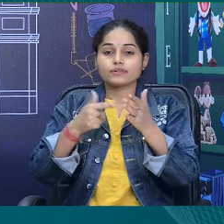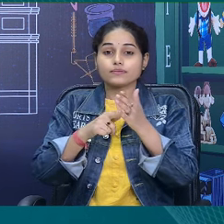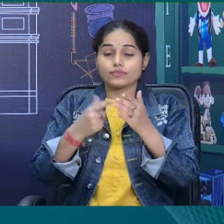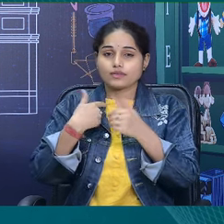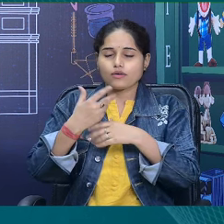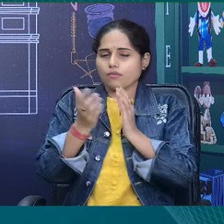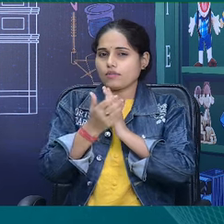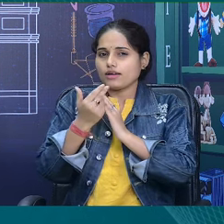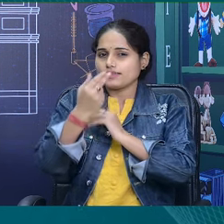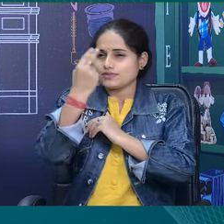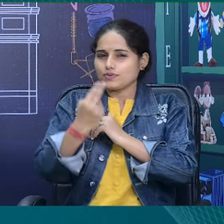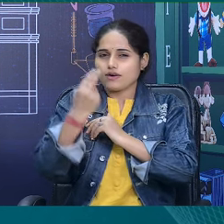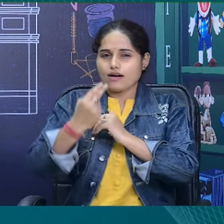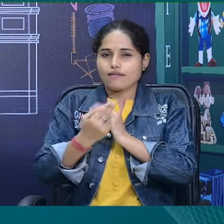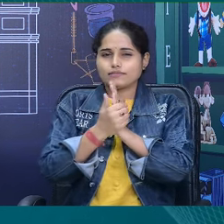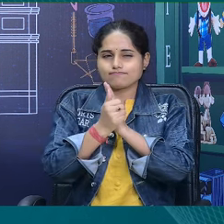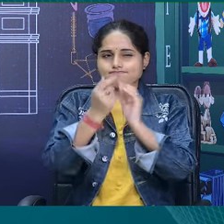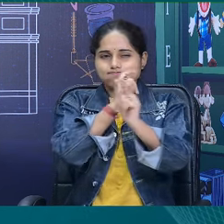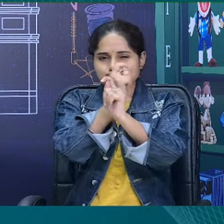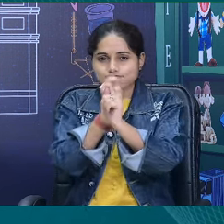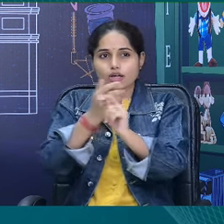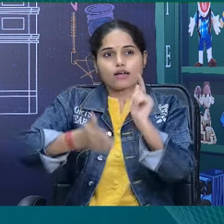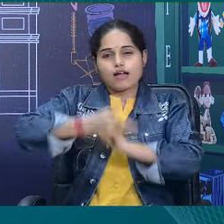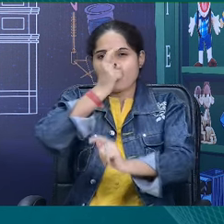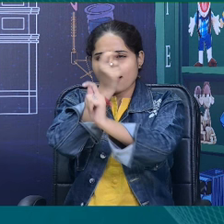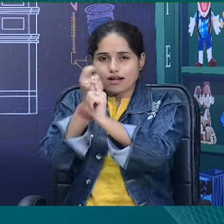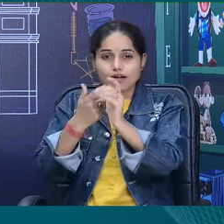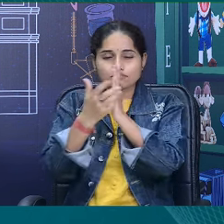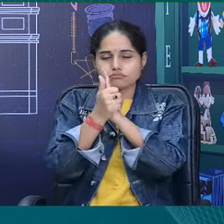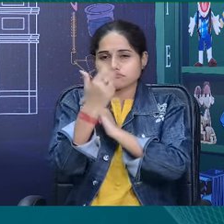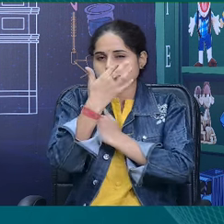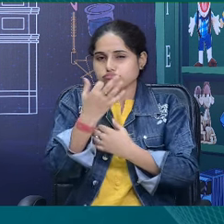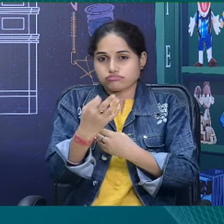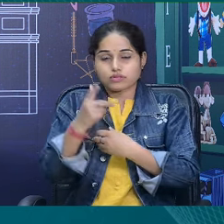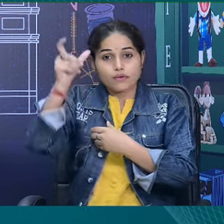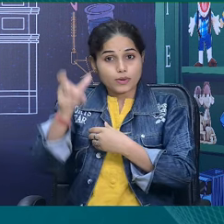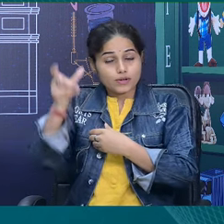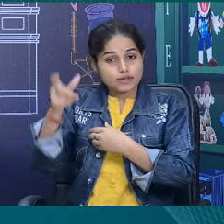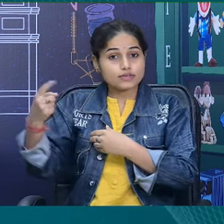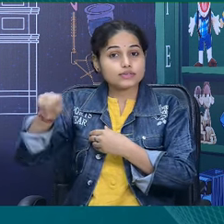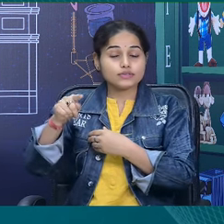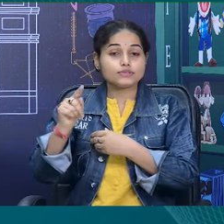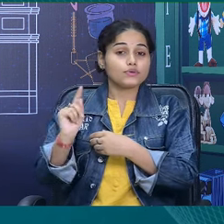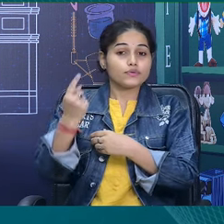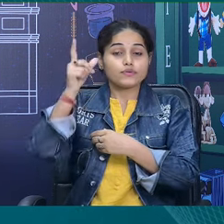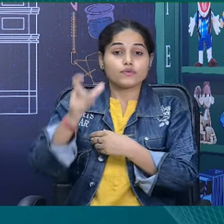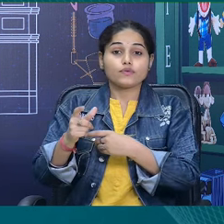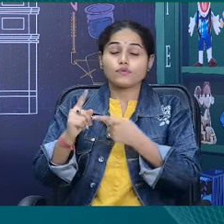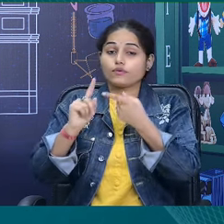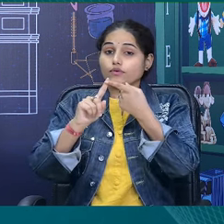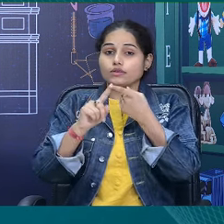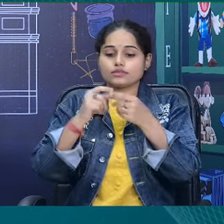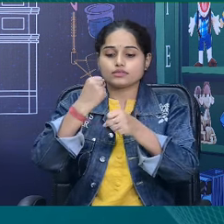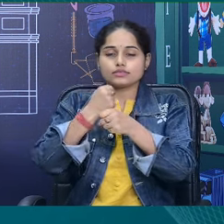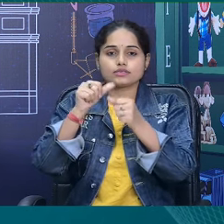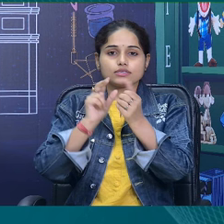फेमस आर्टिस्ट रहे हैं जिन्होंने हमारे हिंदुस्तानी जितनी आर्ट शैली है उनको प्रोत्साहित किया सबसे पहले आते हैं गनेंद्र